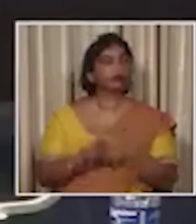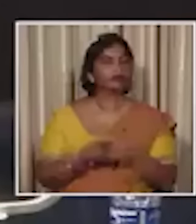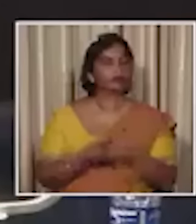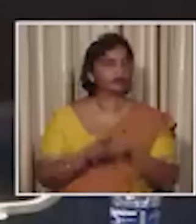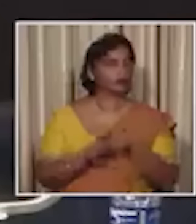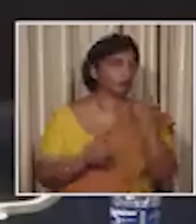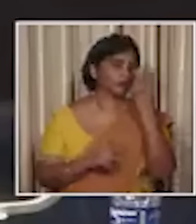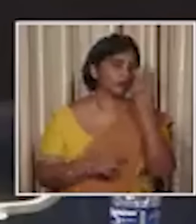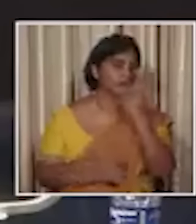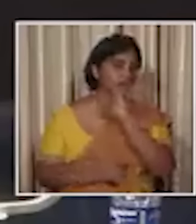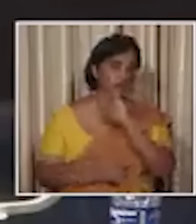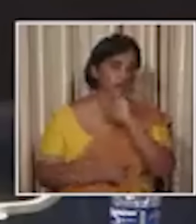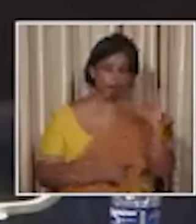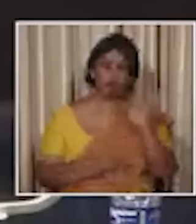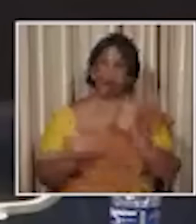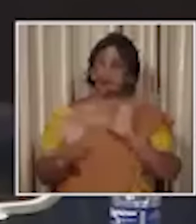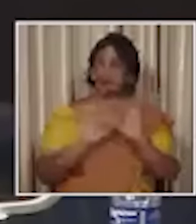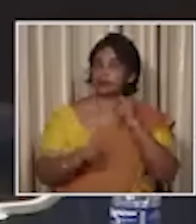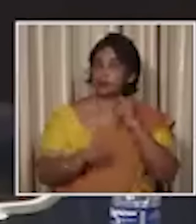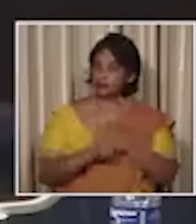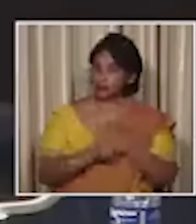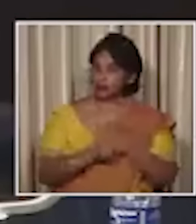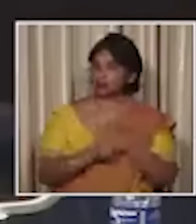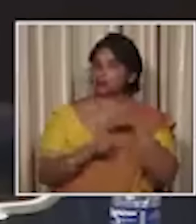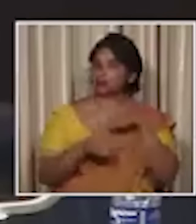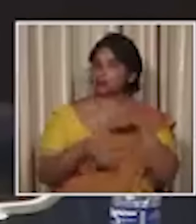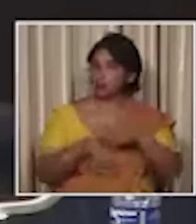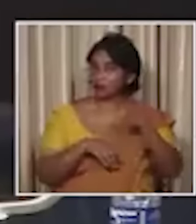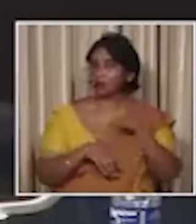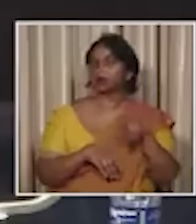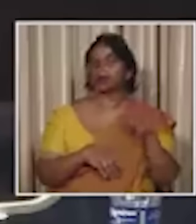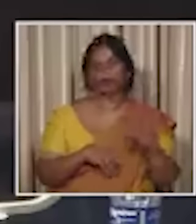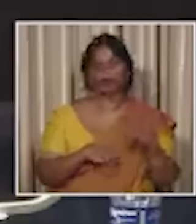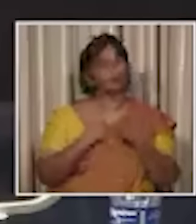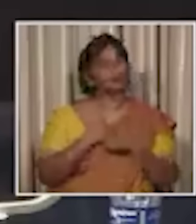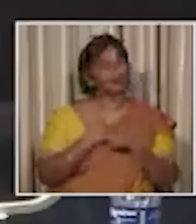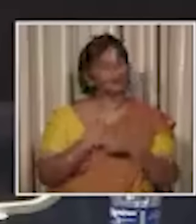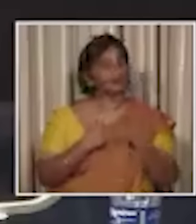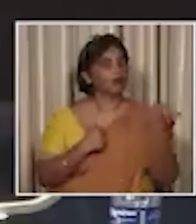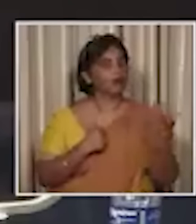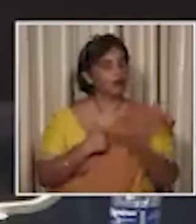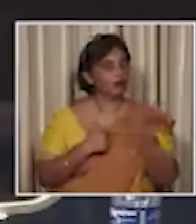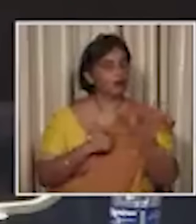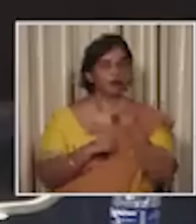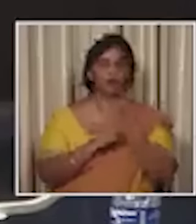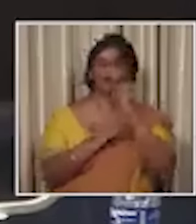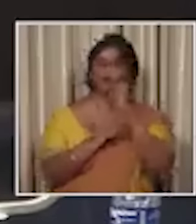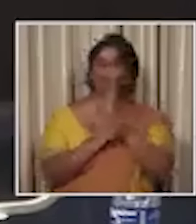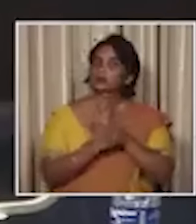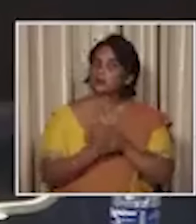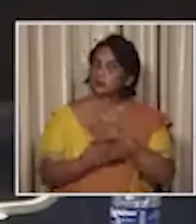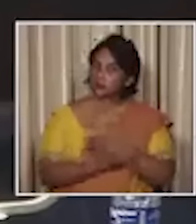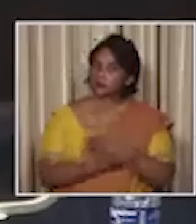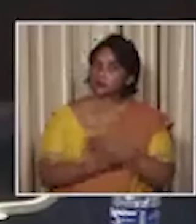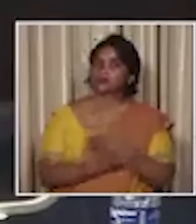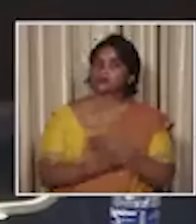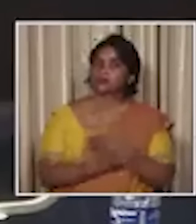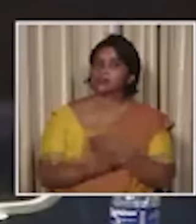நல்லாட்சி காலத்திலே தயாரிக்கப்பட்ட புதிய அரசு நல்லிணக்கம் என்ற பெயரிலே தயாரிக்கப்பட்ட புதிய அரசியல் ஜாப்பு